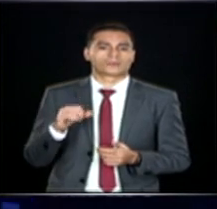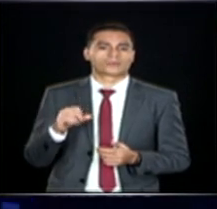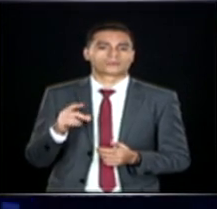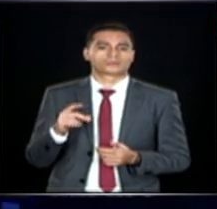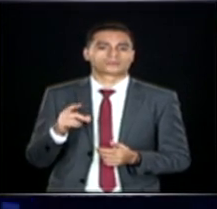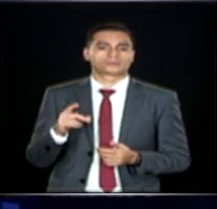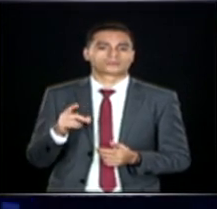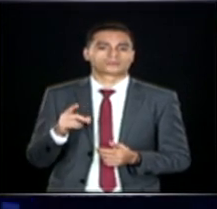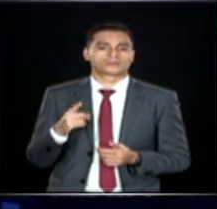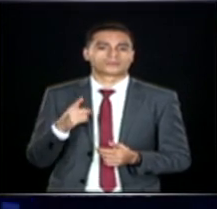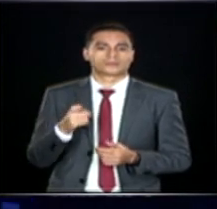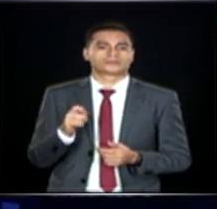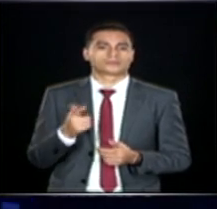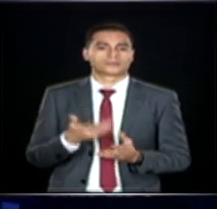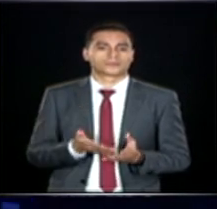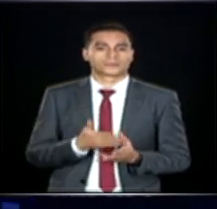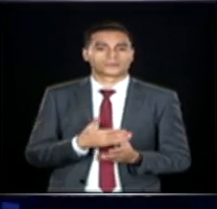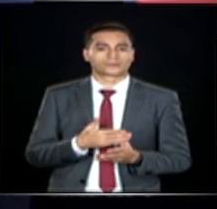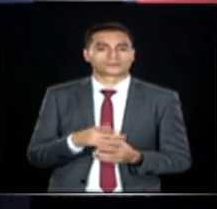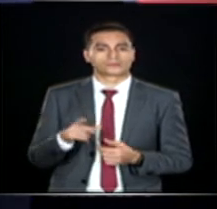طوال هداف التاريخي الدوري